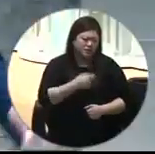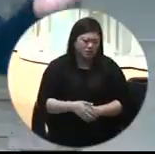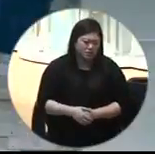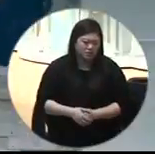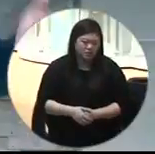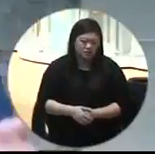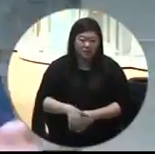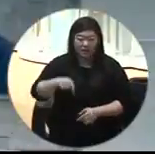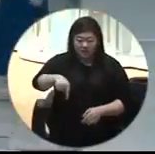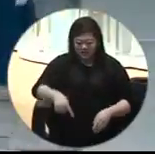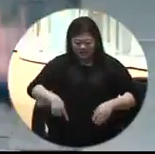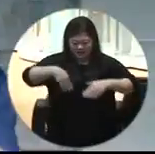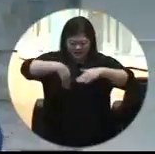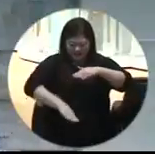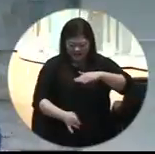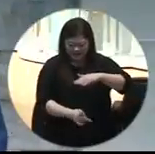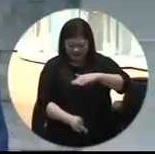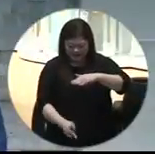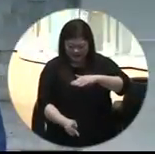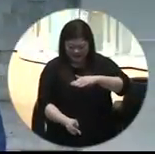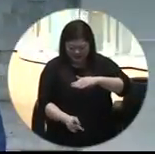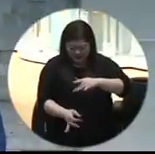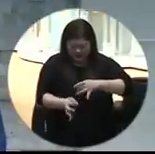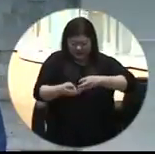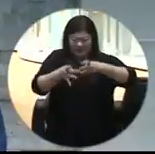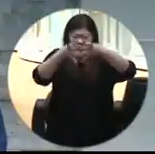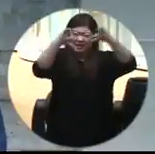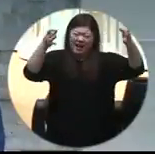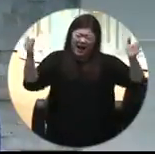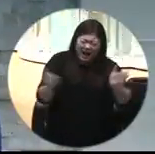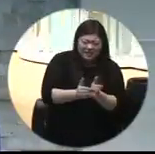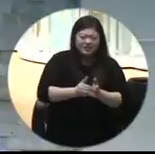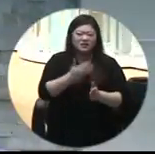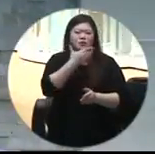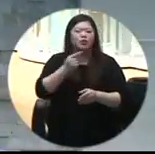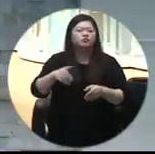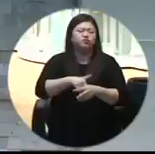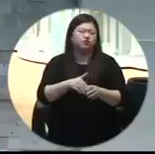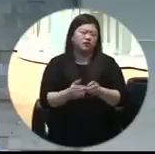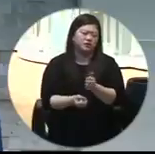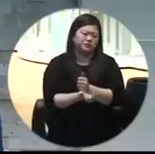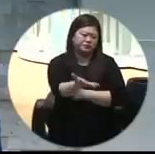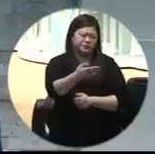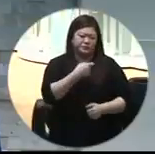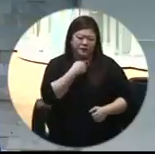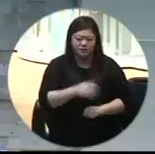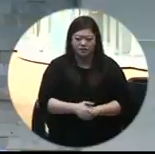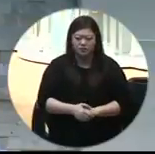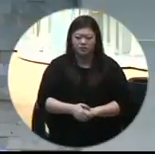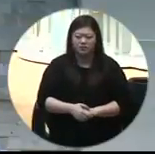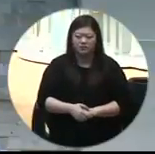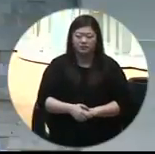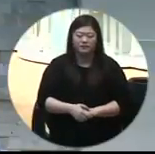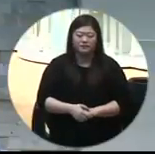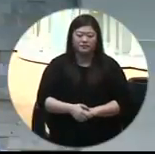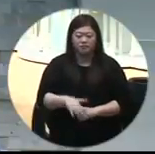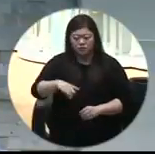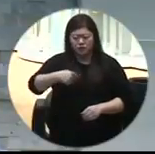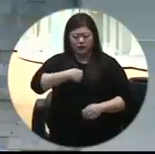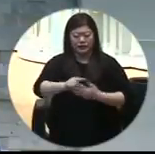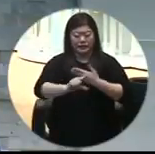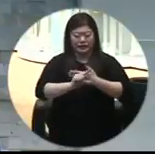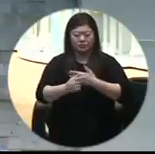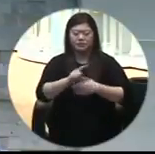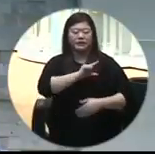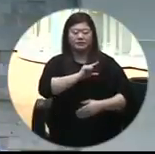이 14층을 다 그렇게 서도록 만들어줘야 돼. 약속을 하나님 앞에 했으면 해줘야 돼, 그걸. 문화 활동할